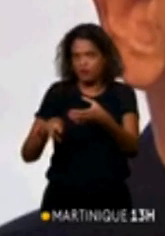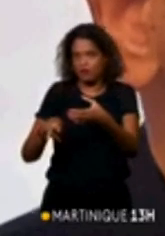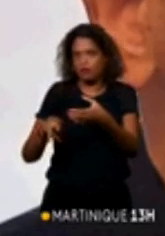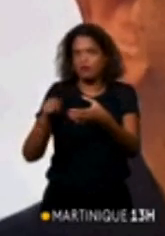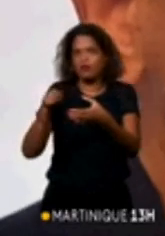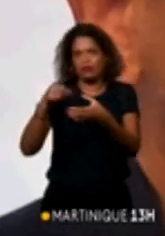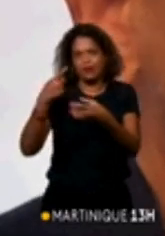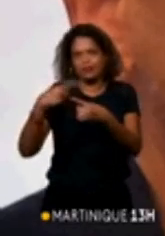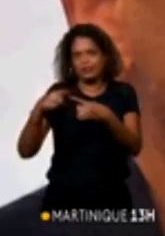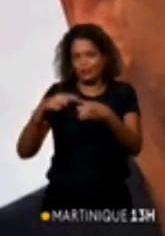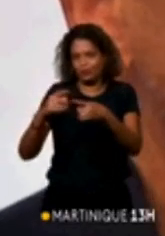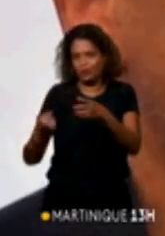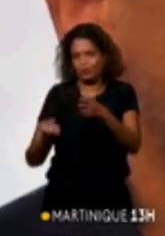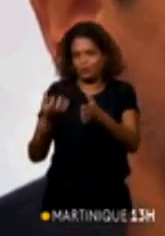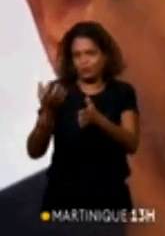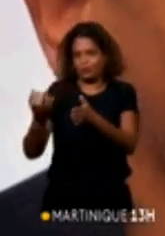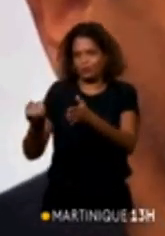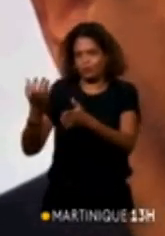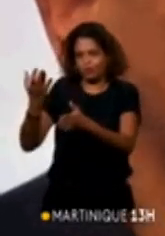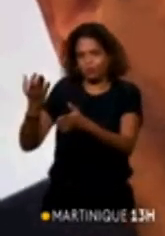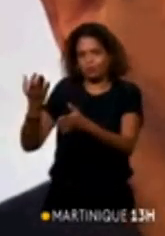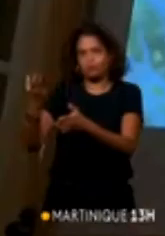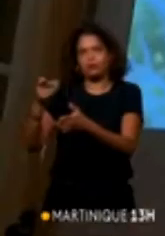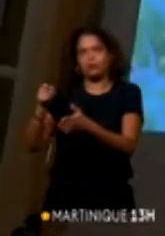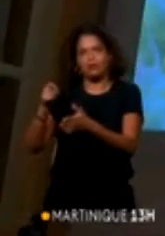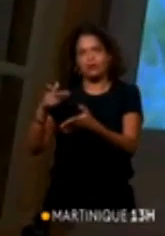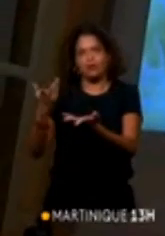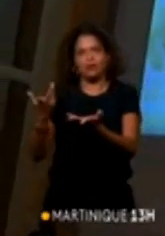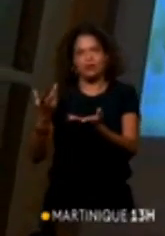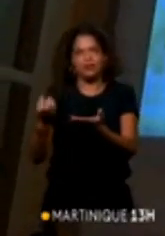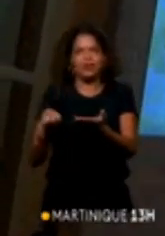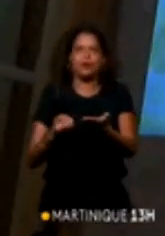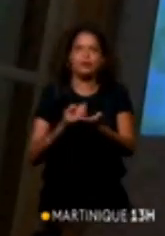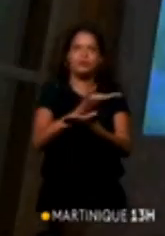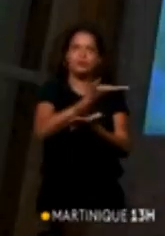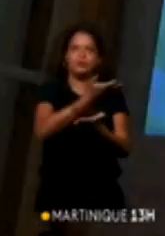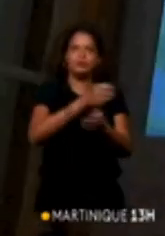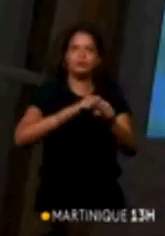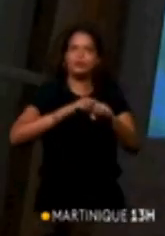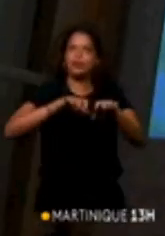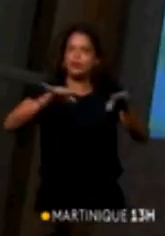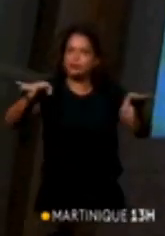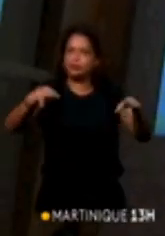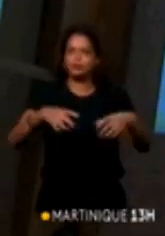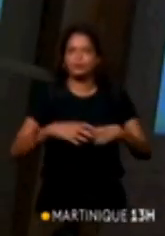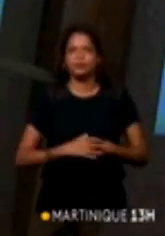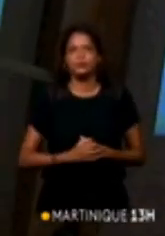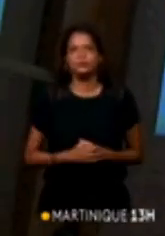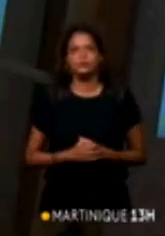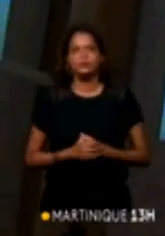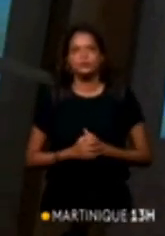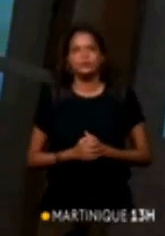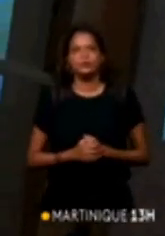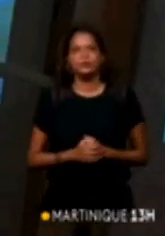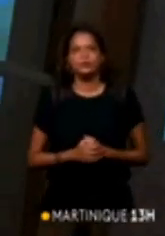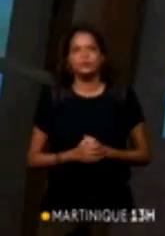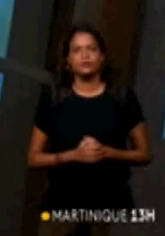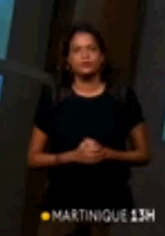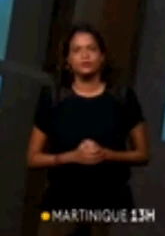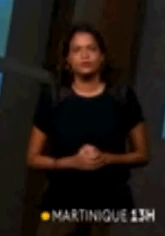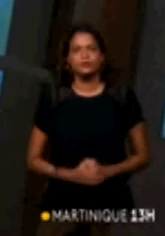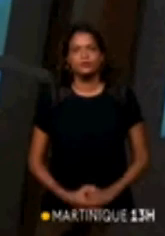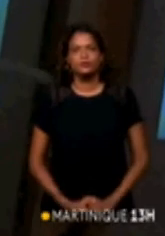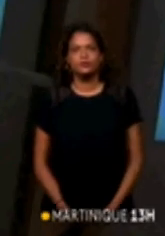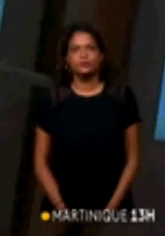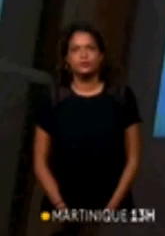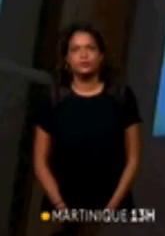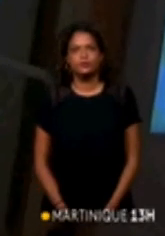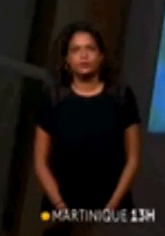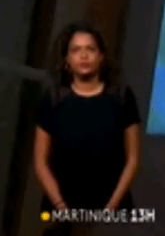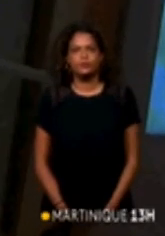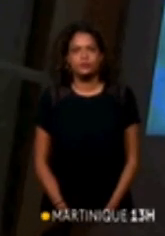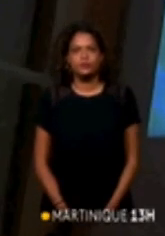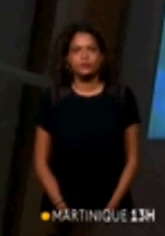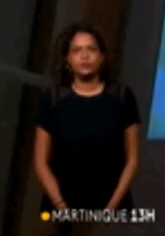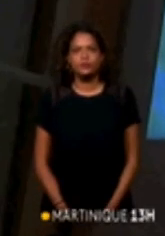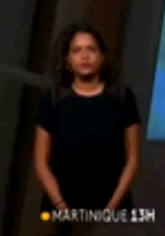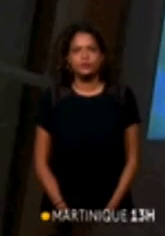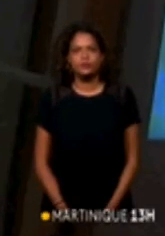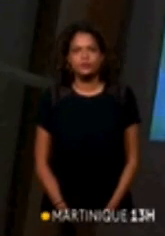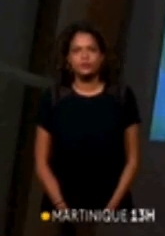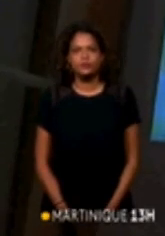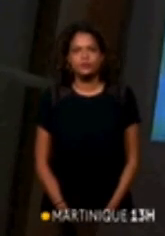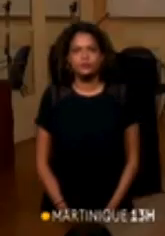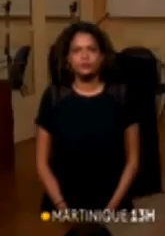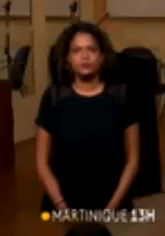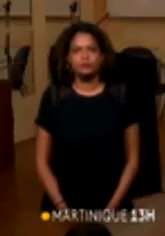faire apporter et à faire entendre. Je suis très heureux de recevoir pour cette 30e édition le prix